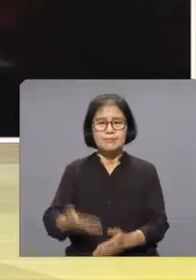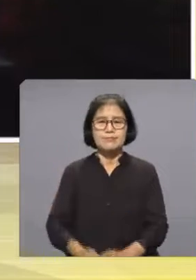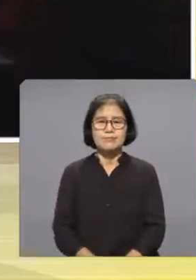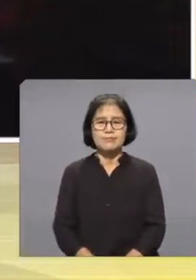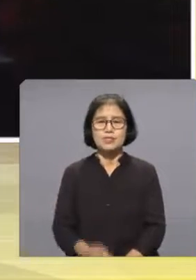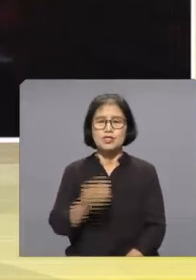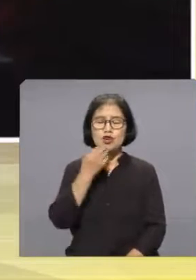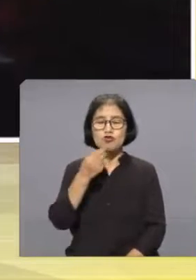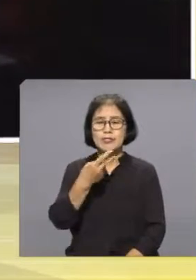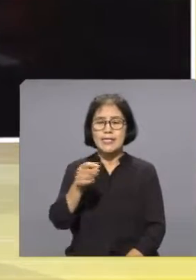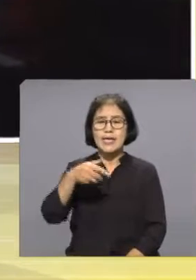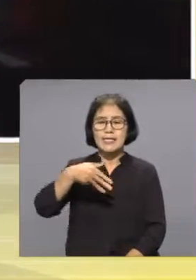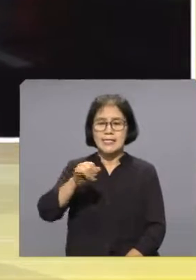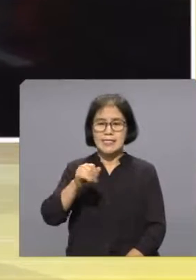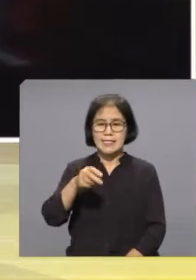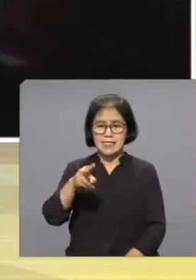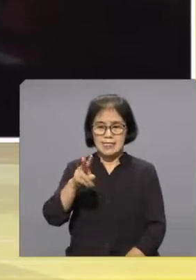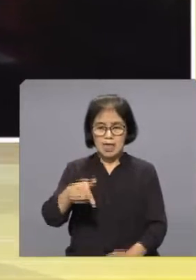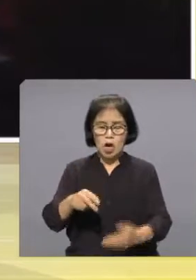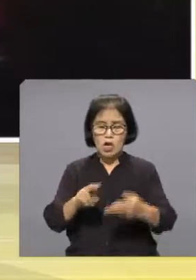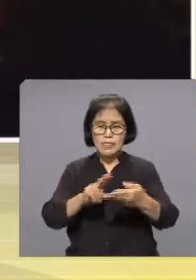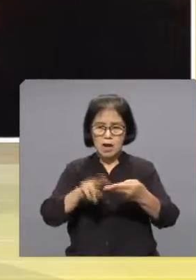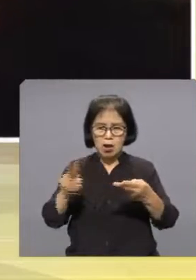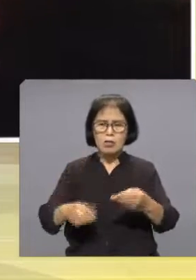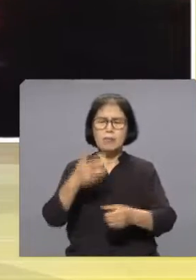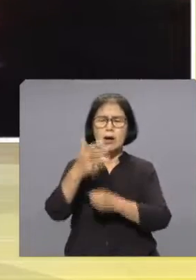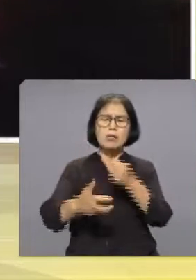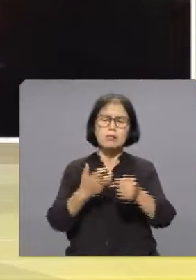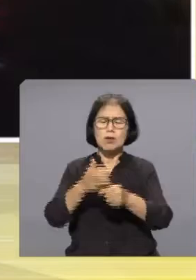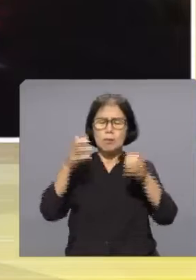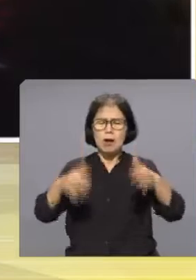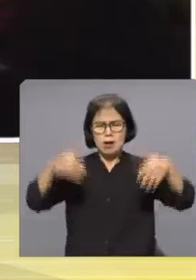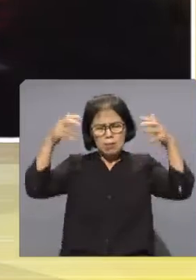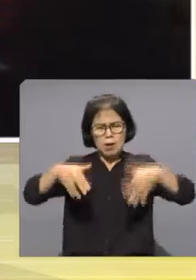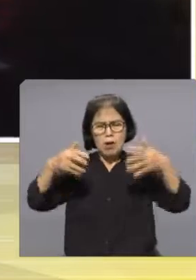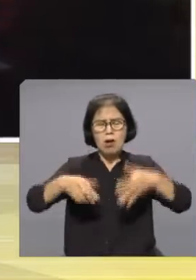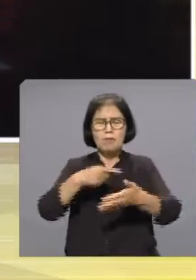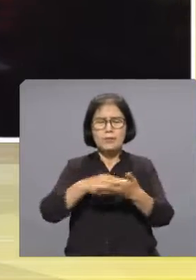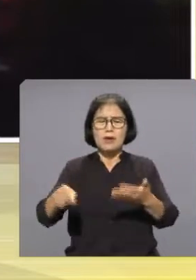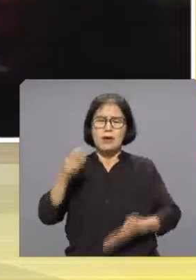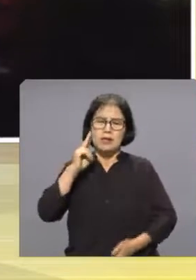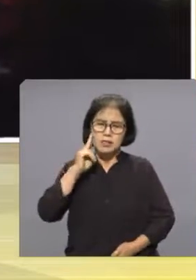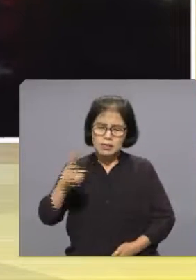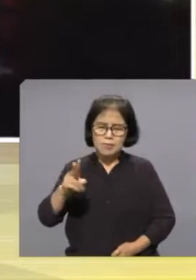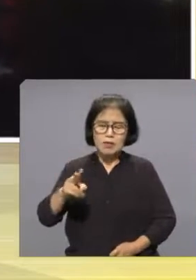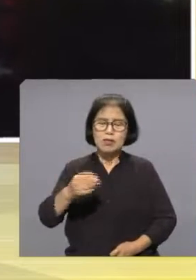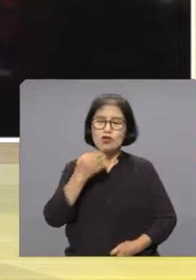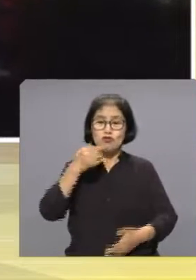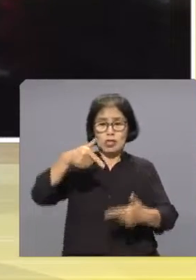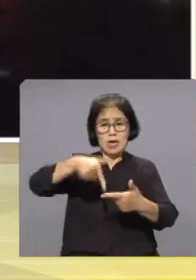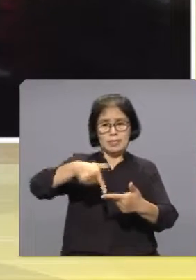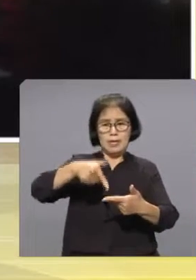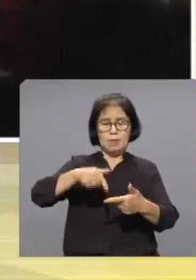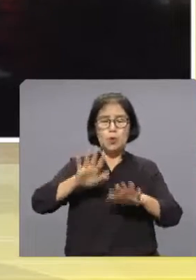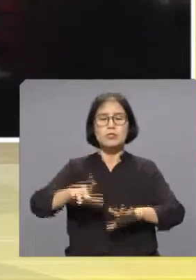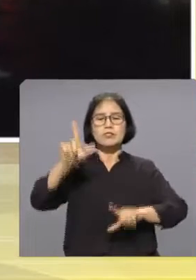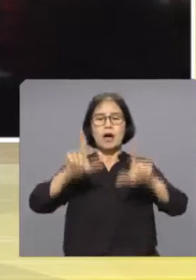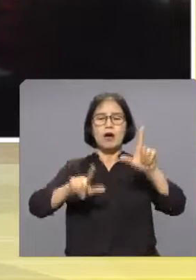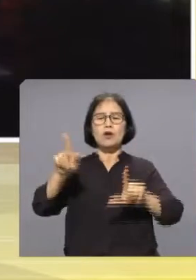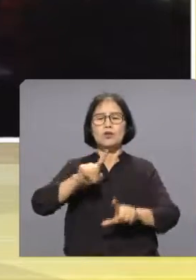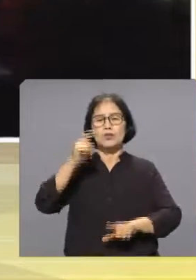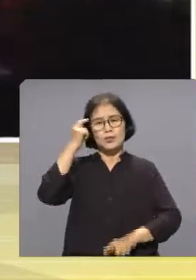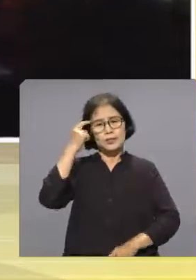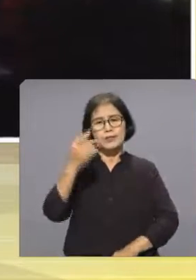네, 서울 대치역 사거리에 나와 있습니다. 네, 80년 만에 폭우, 비 피해가 극심했던 곳이 바로 서울 강남입니다. 오늘 상황 어떻습니까?